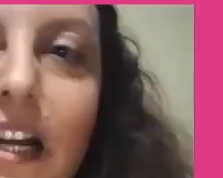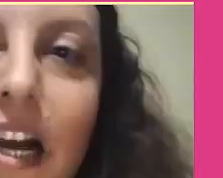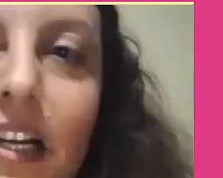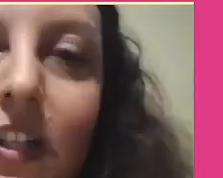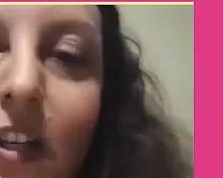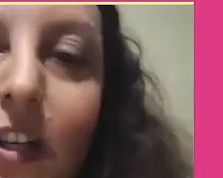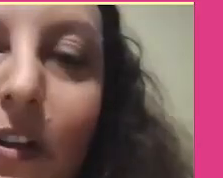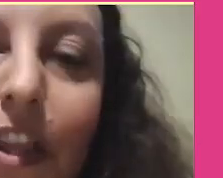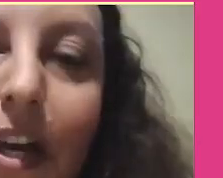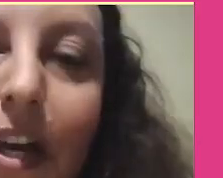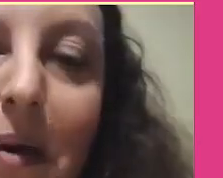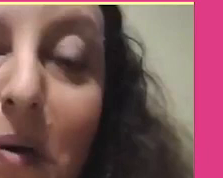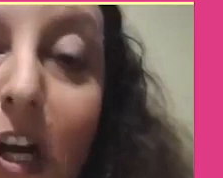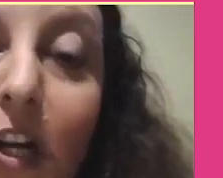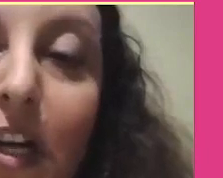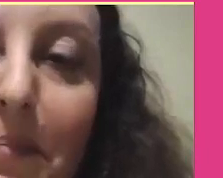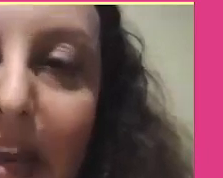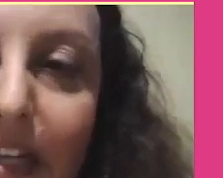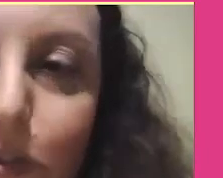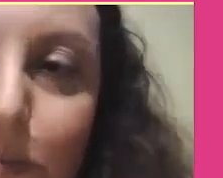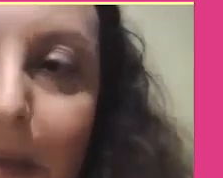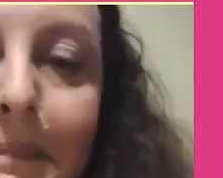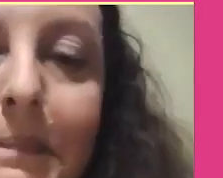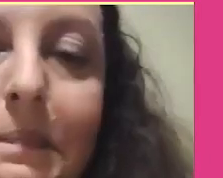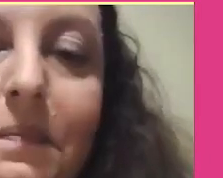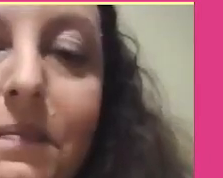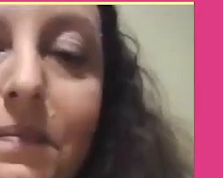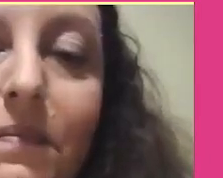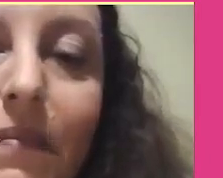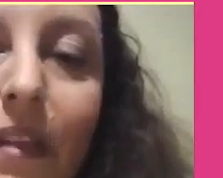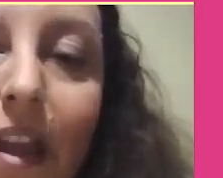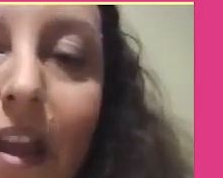Και θα μπω λίγο να παίξουμε